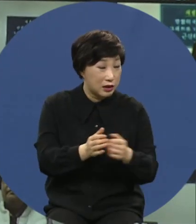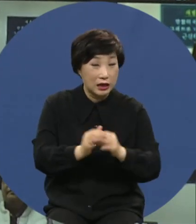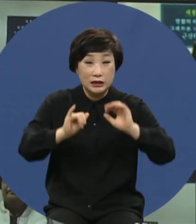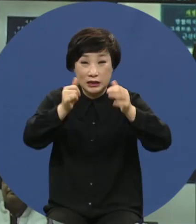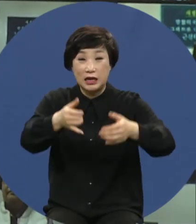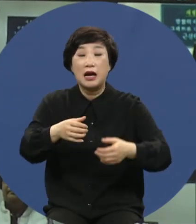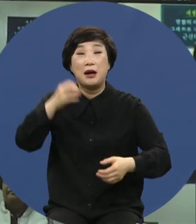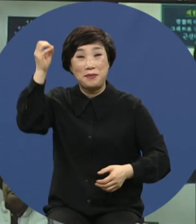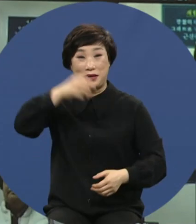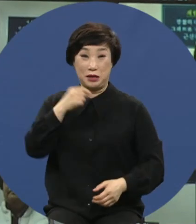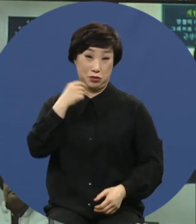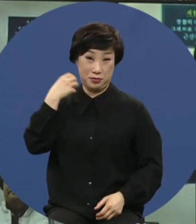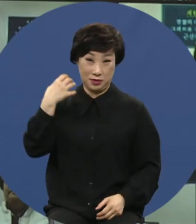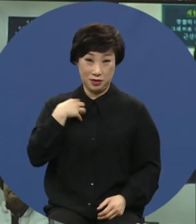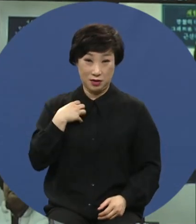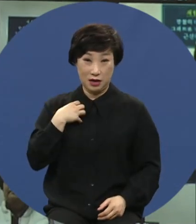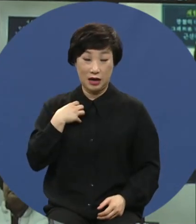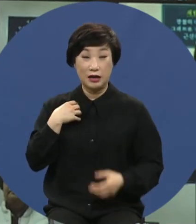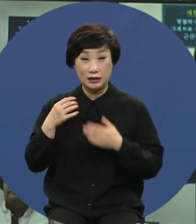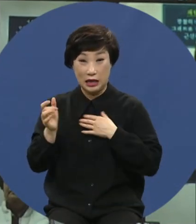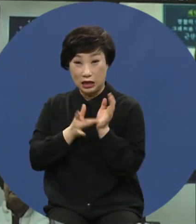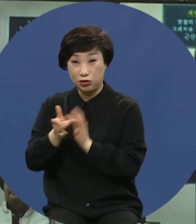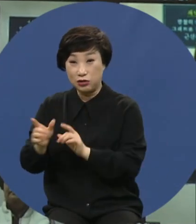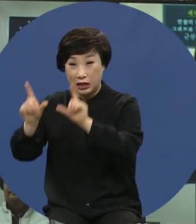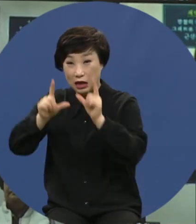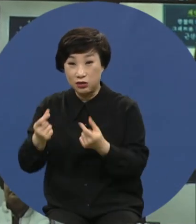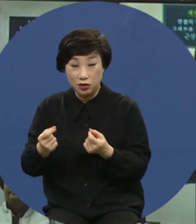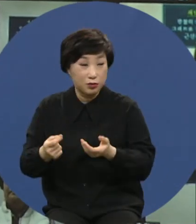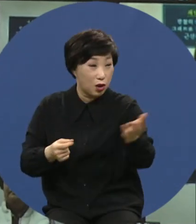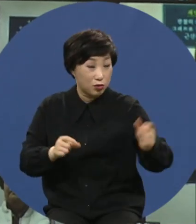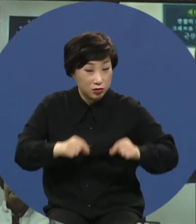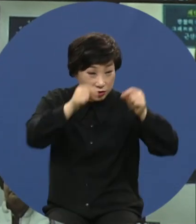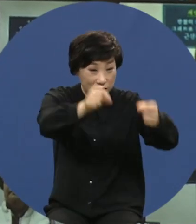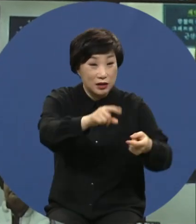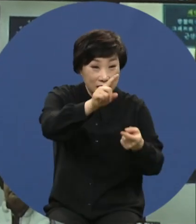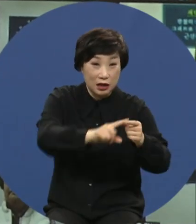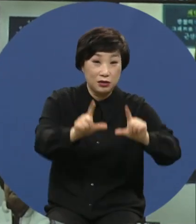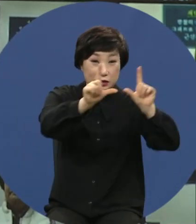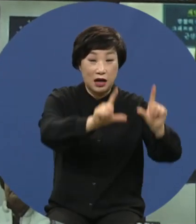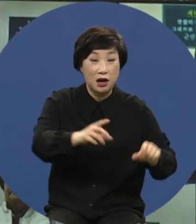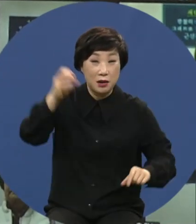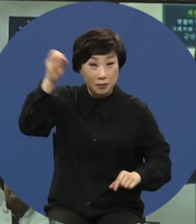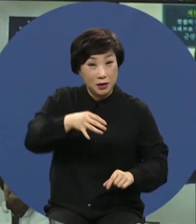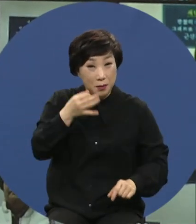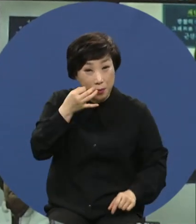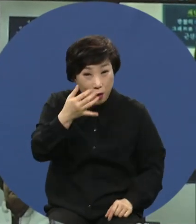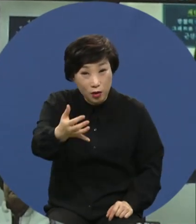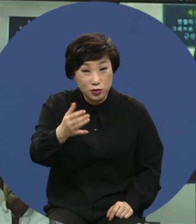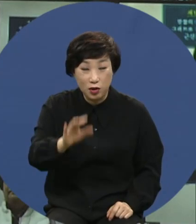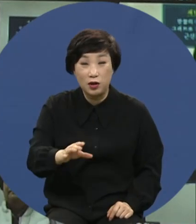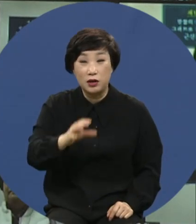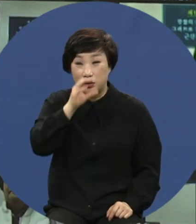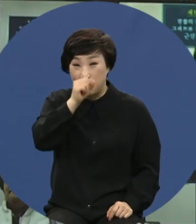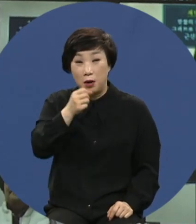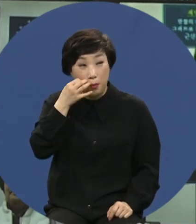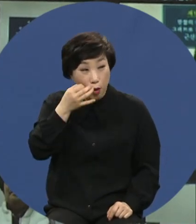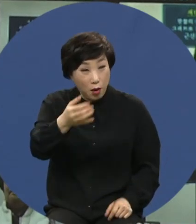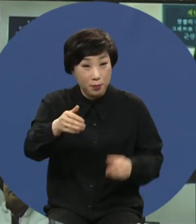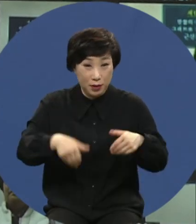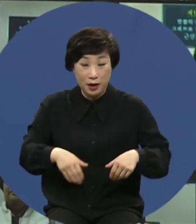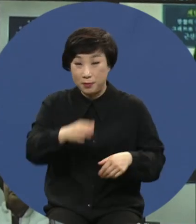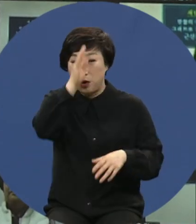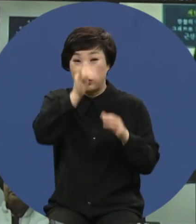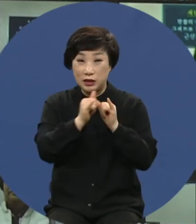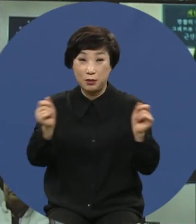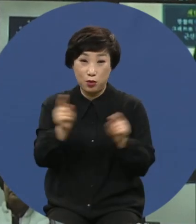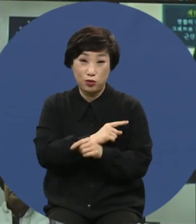빛과 소금이야, 너는 내가 산 것처럼 너도 그렇게 살아서 빛을 보이하고 선을 보여야 돼.